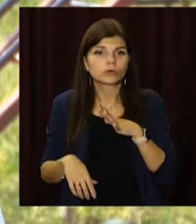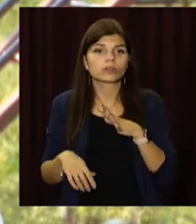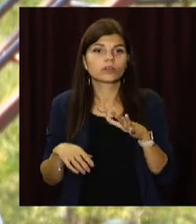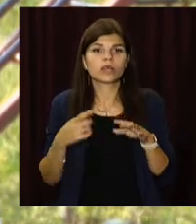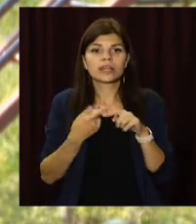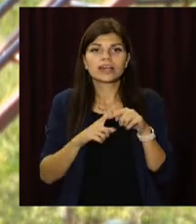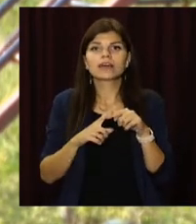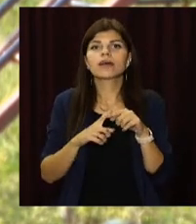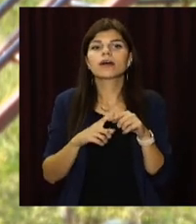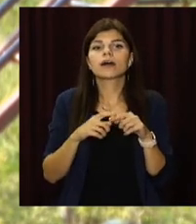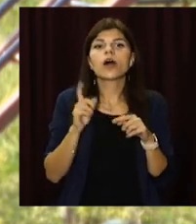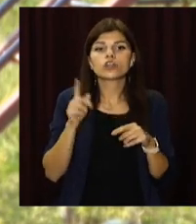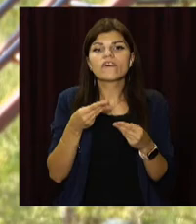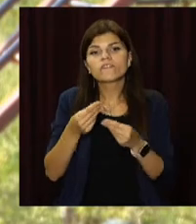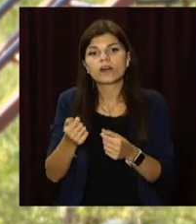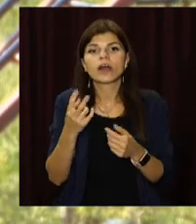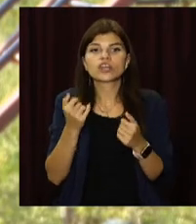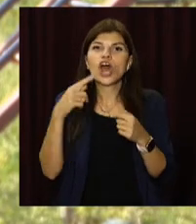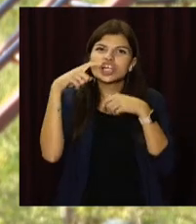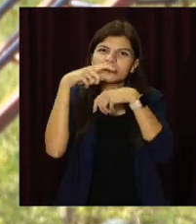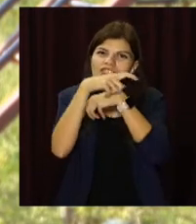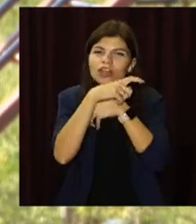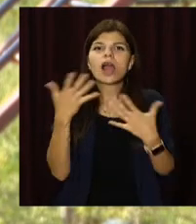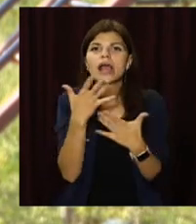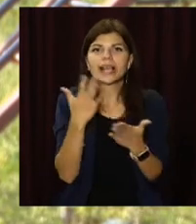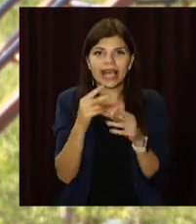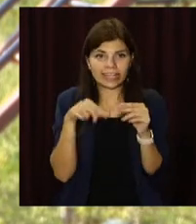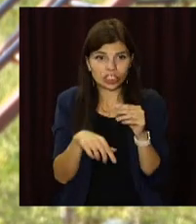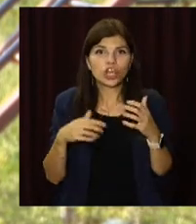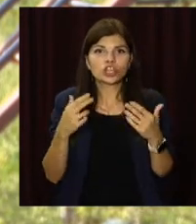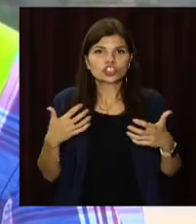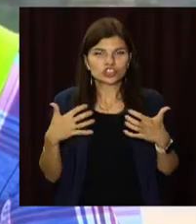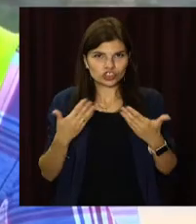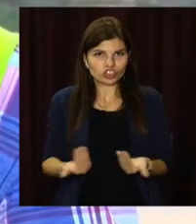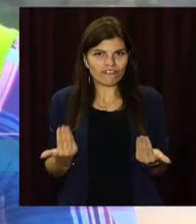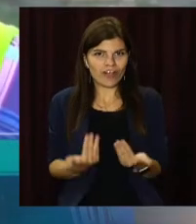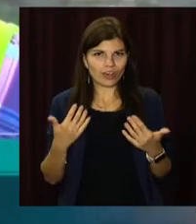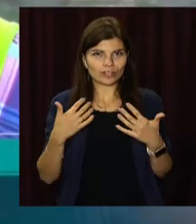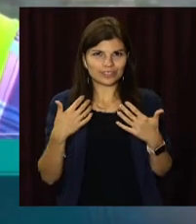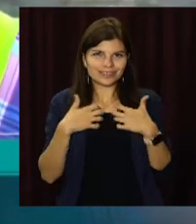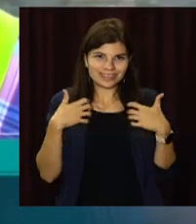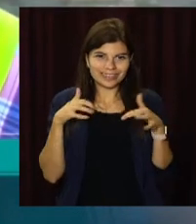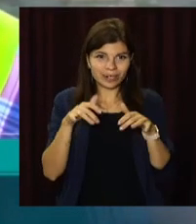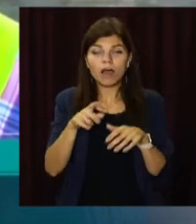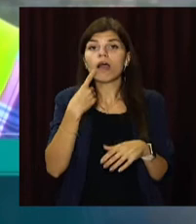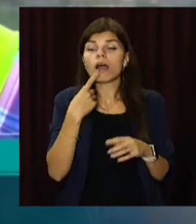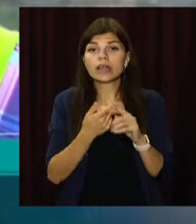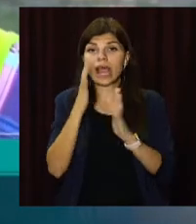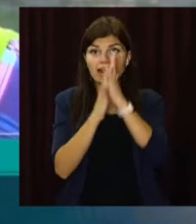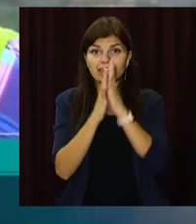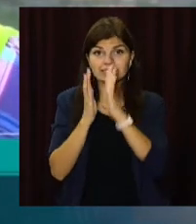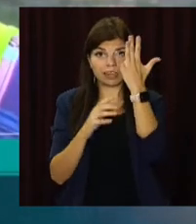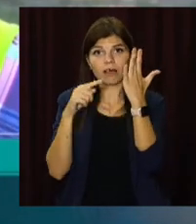ця фірма провіряла навіть на вплив на черв'ячки, які є в ґрунті, на живі організми. Рослина впадає в коматоз, зупиняється